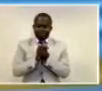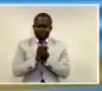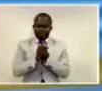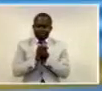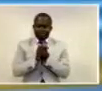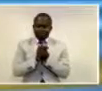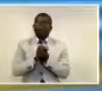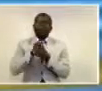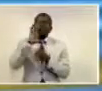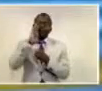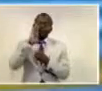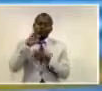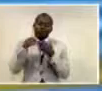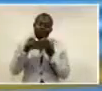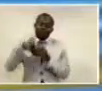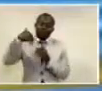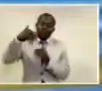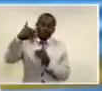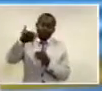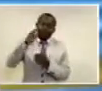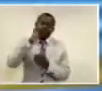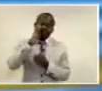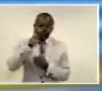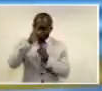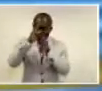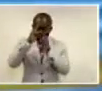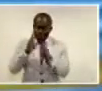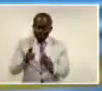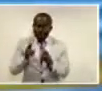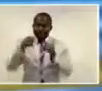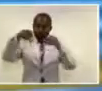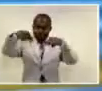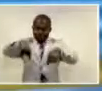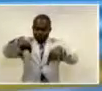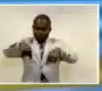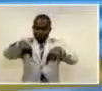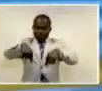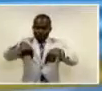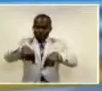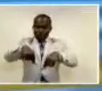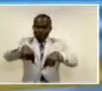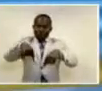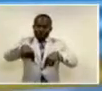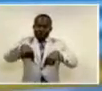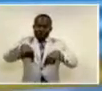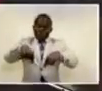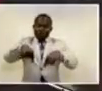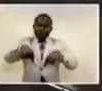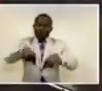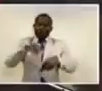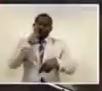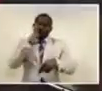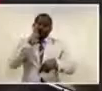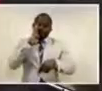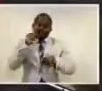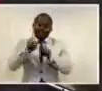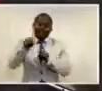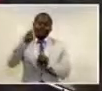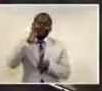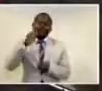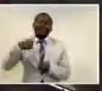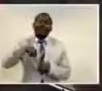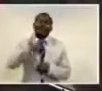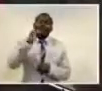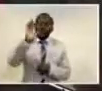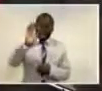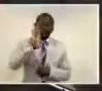barabirangiza ntibabirangize. Ni gutyo bahora batugira nyakubahwa wa Perezida wa Repubulika. Ubu noneho nanjye umbeshya nk'uko bakubeshya